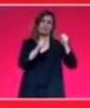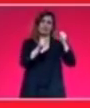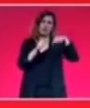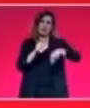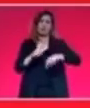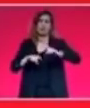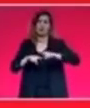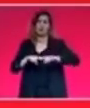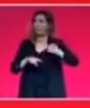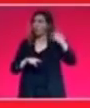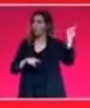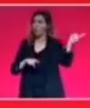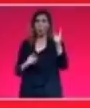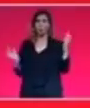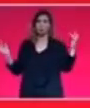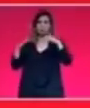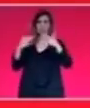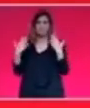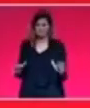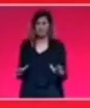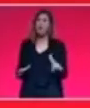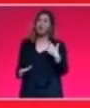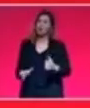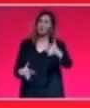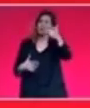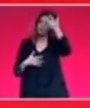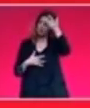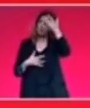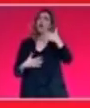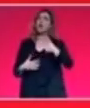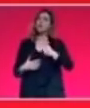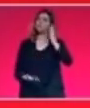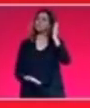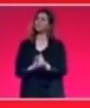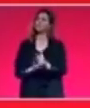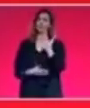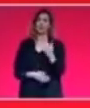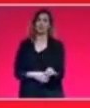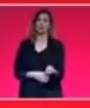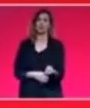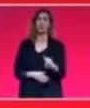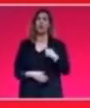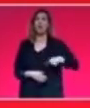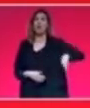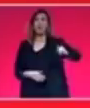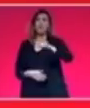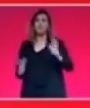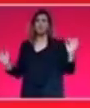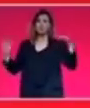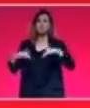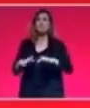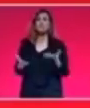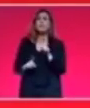εδώ και είμαστε συνειδητοί και είμαστε αποφασισμένοι. Είμαστε εδώ ριζοσπάστες